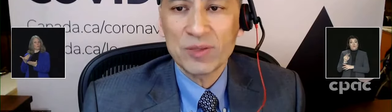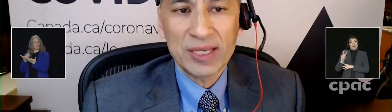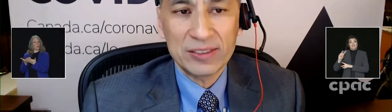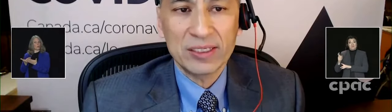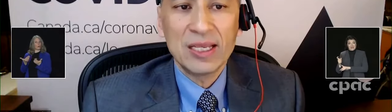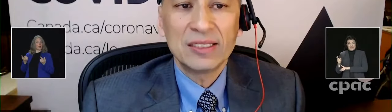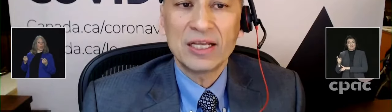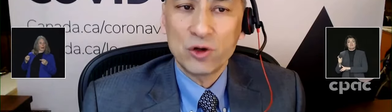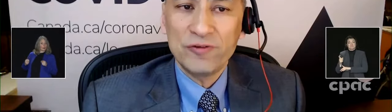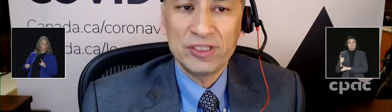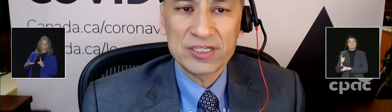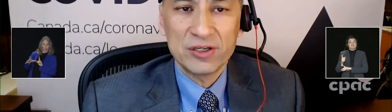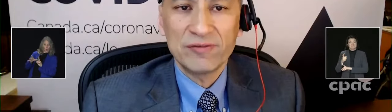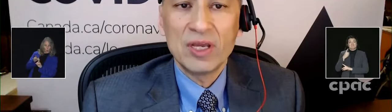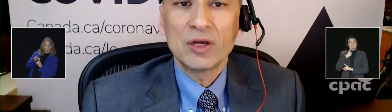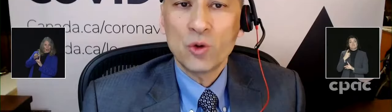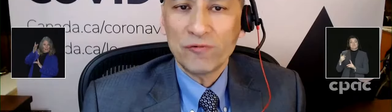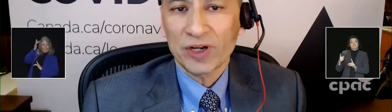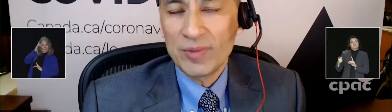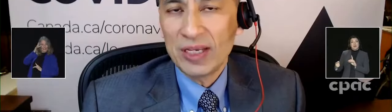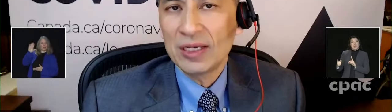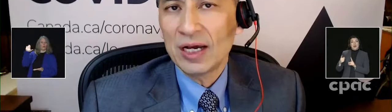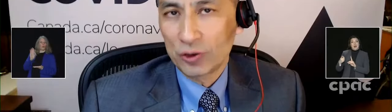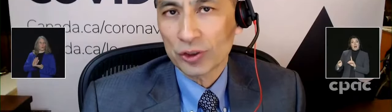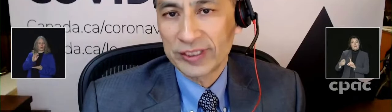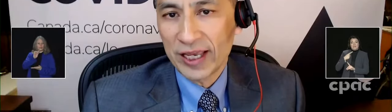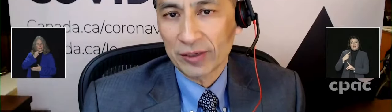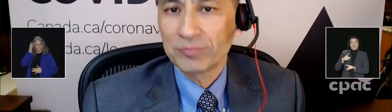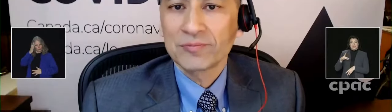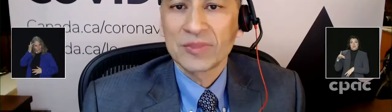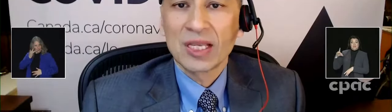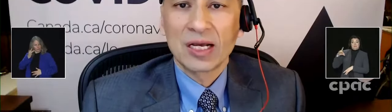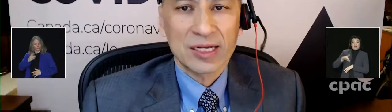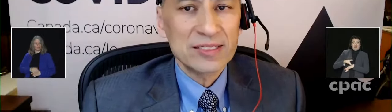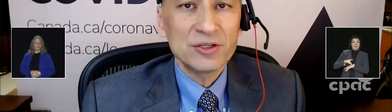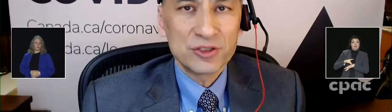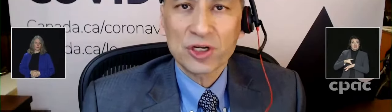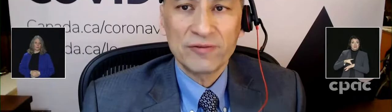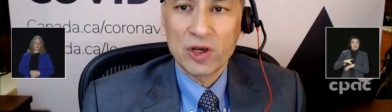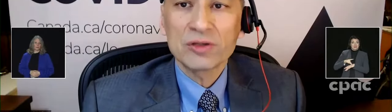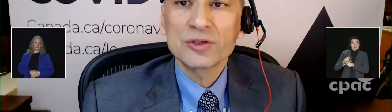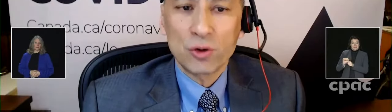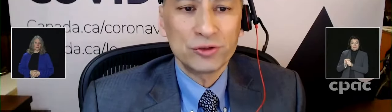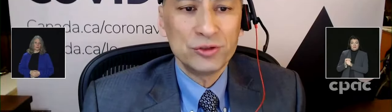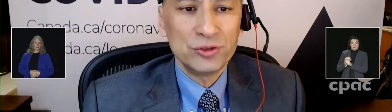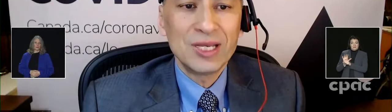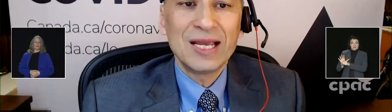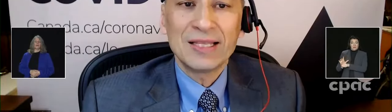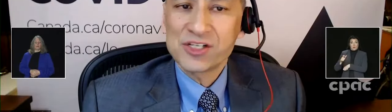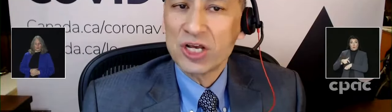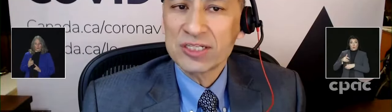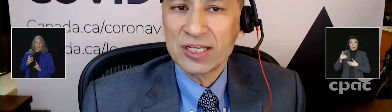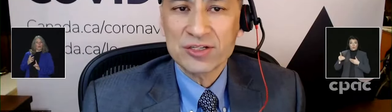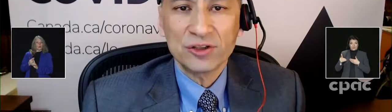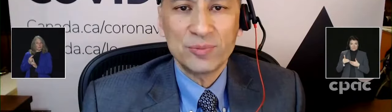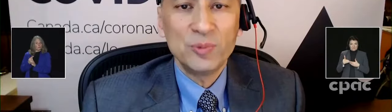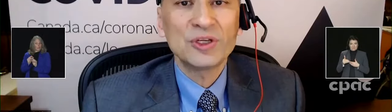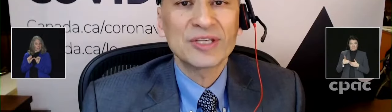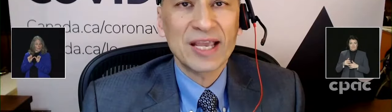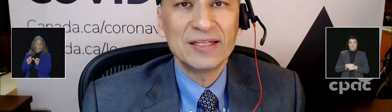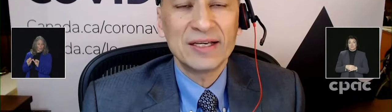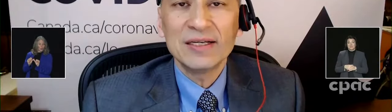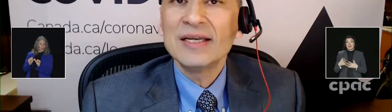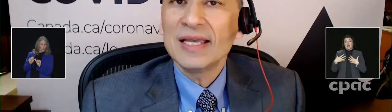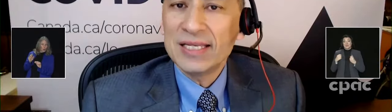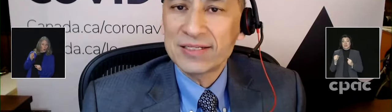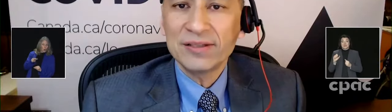maladie symptomatique de la COVID-19 confirmée à court terme. Grâce à une surveillance continue, l'Agence de la santé